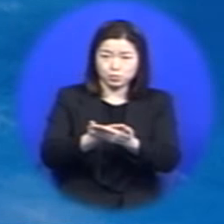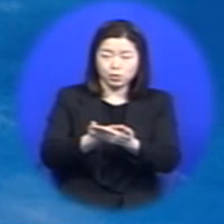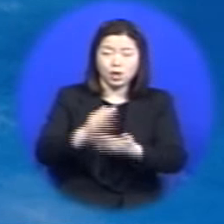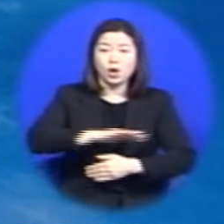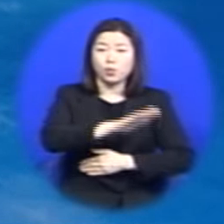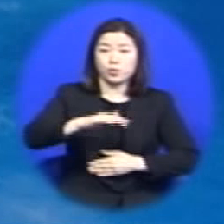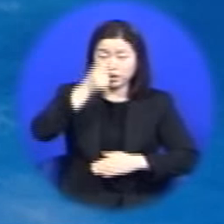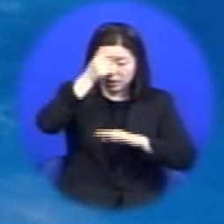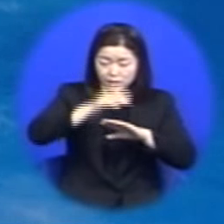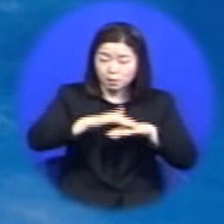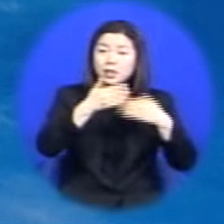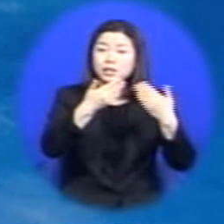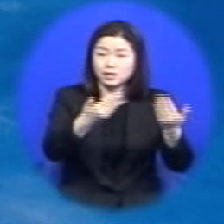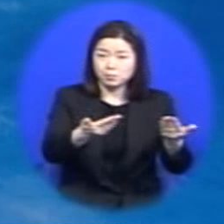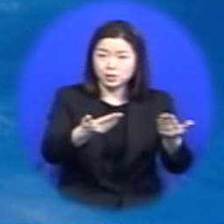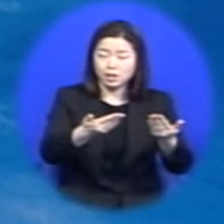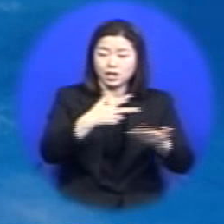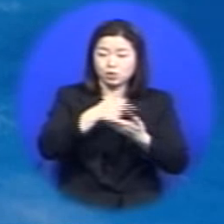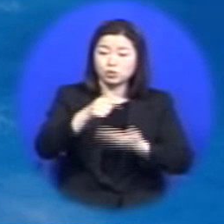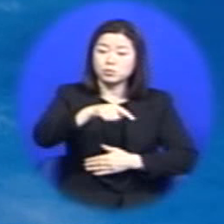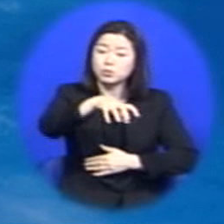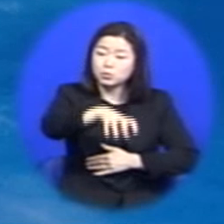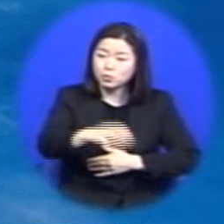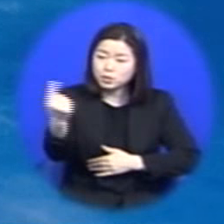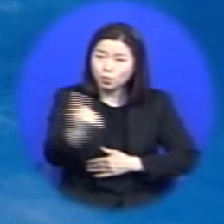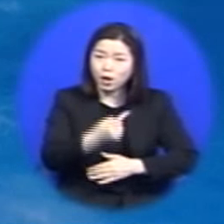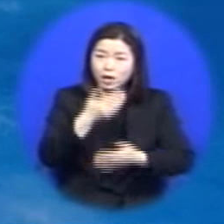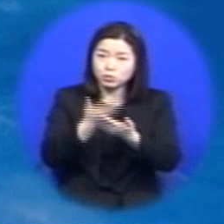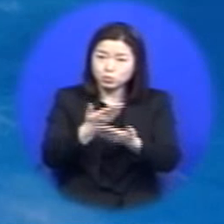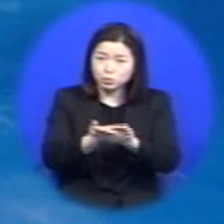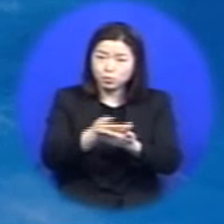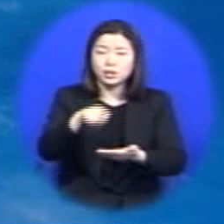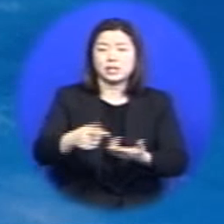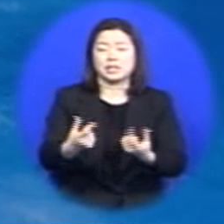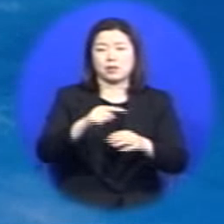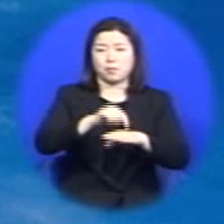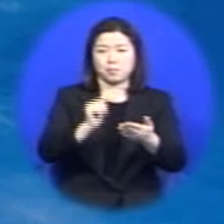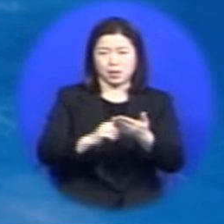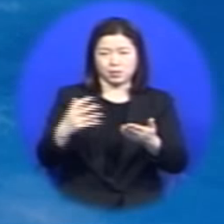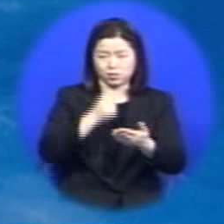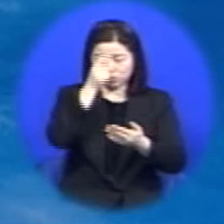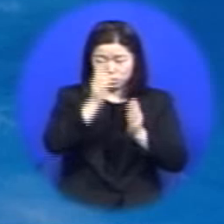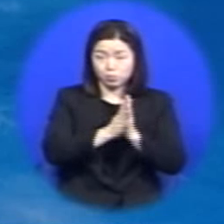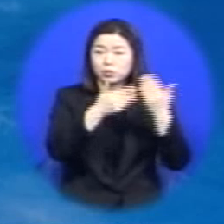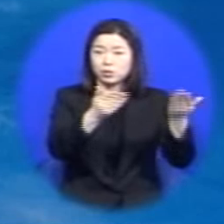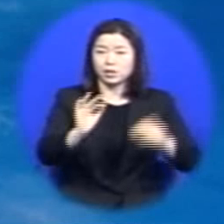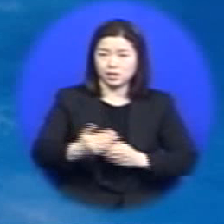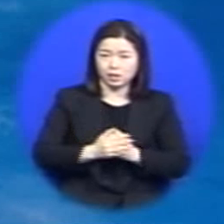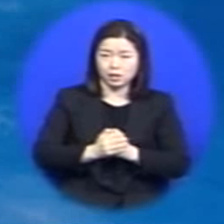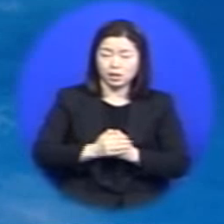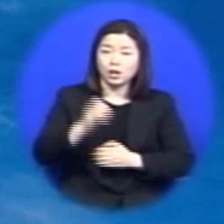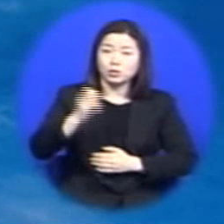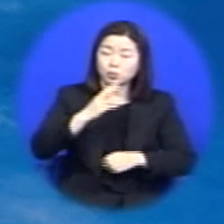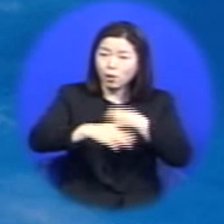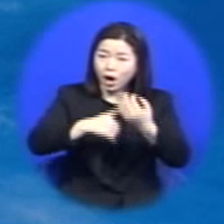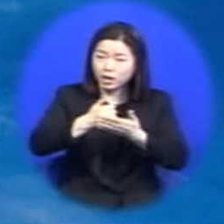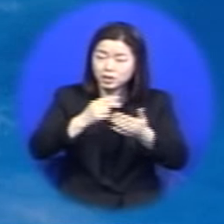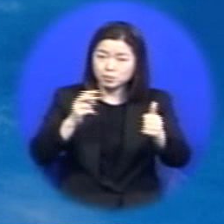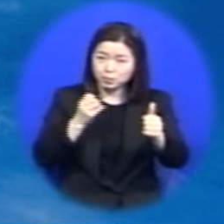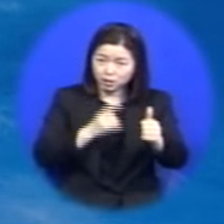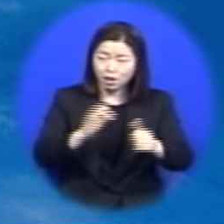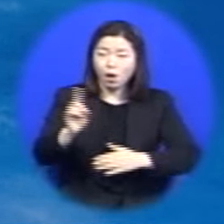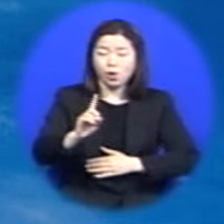합니다. 주님이 그 자리에 임재해 주소서. 그리고 어떻게 하면 하나님에게 감사와 찬양을 드릴 수